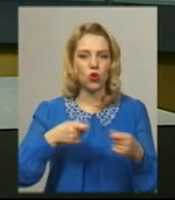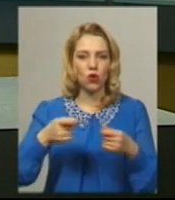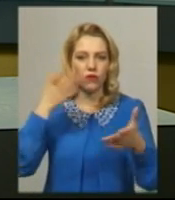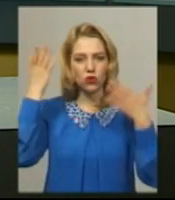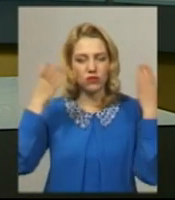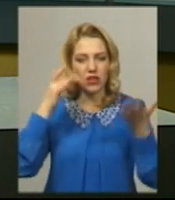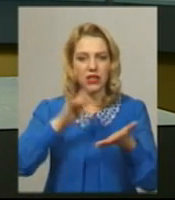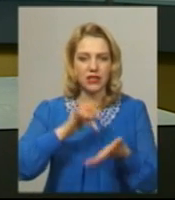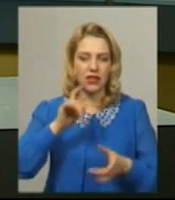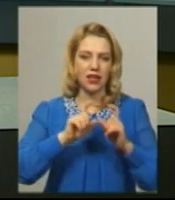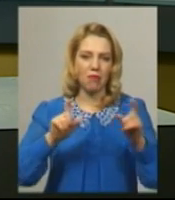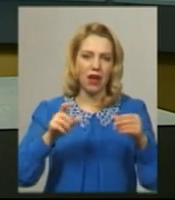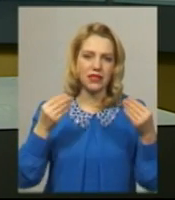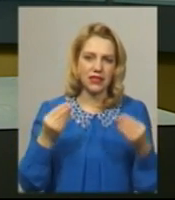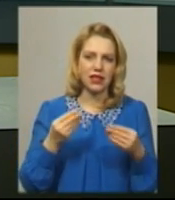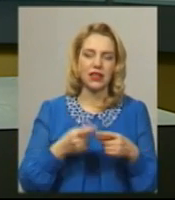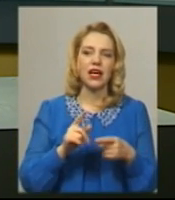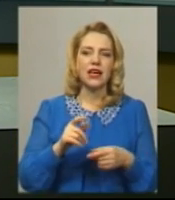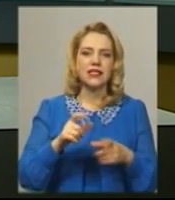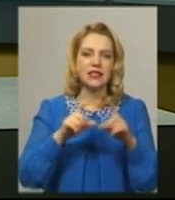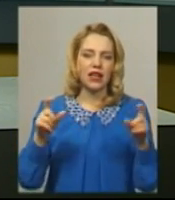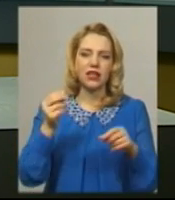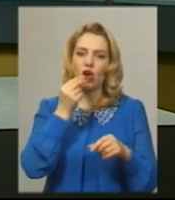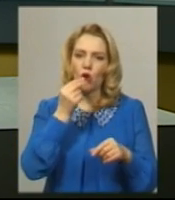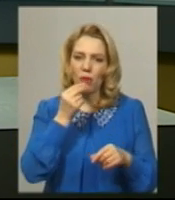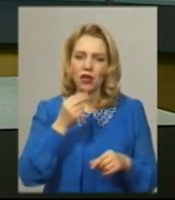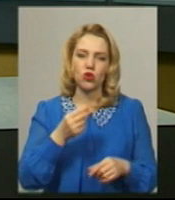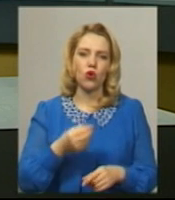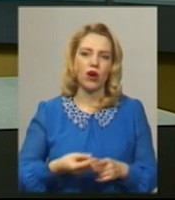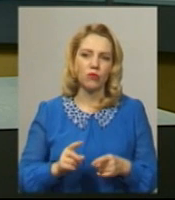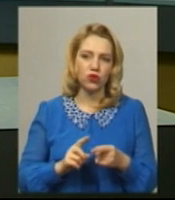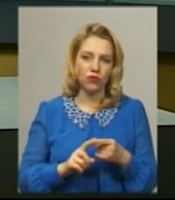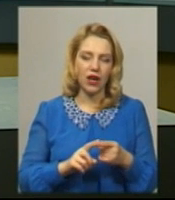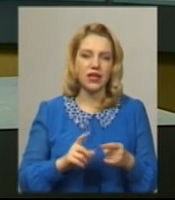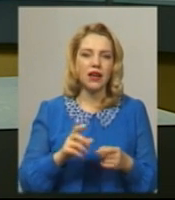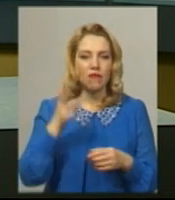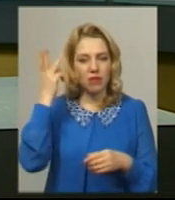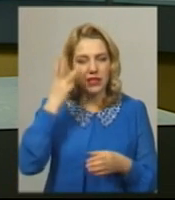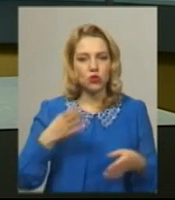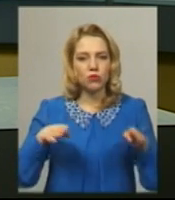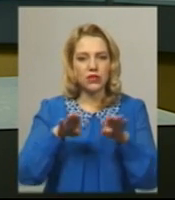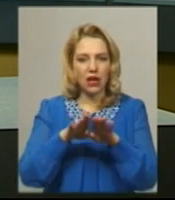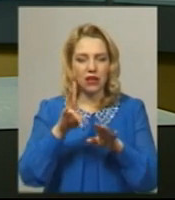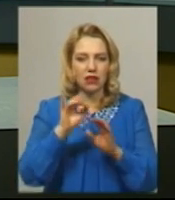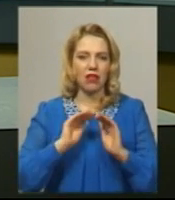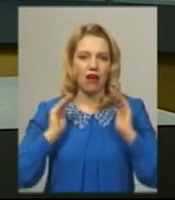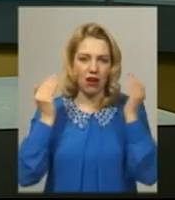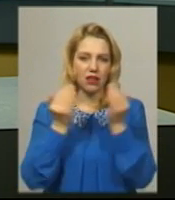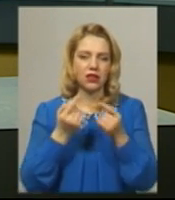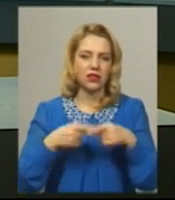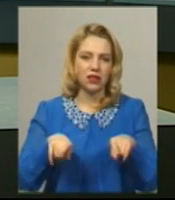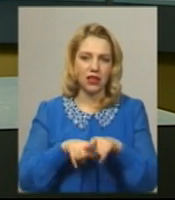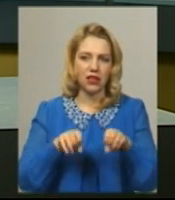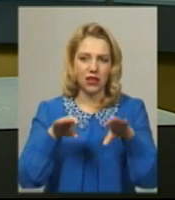центри, магазини, заклади громадського харчування, речові ринки закриті на карантин. Таке рішення ухвалили під час засідання